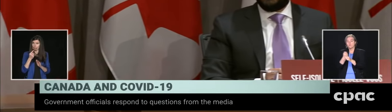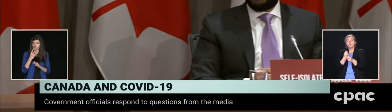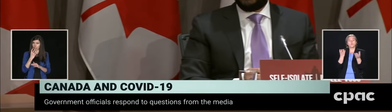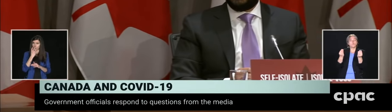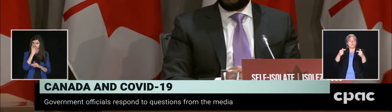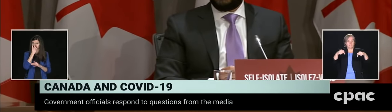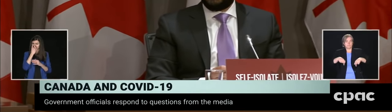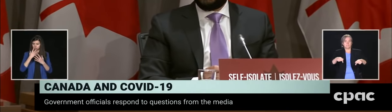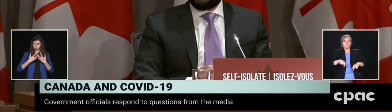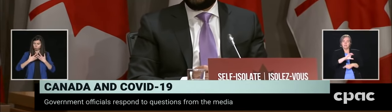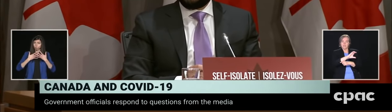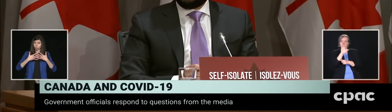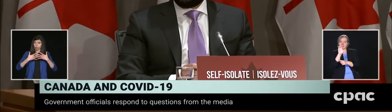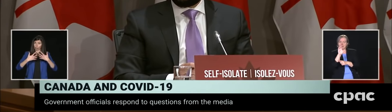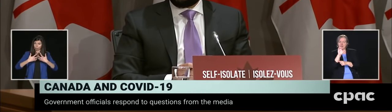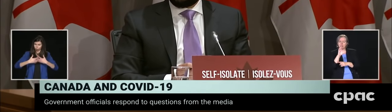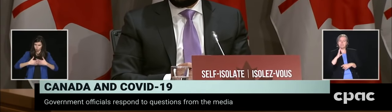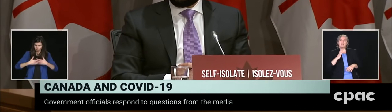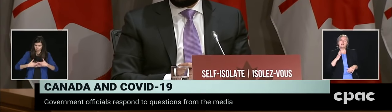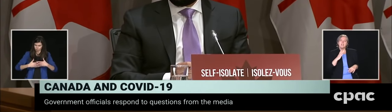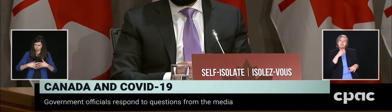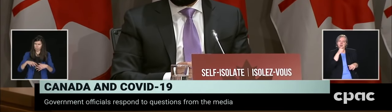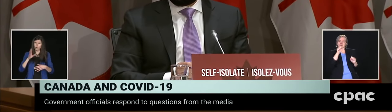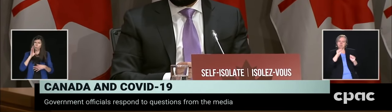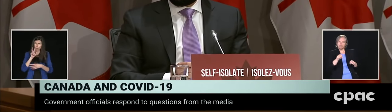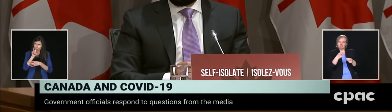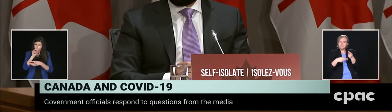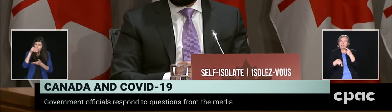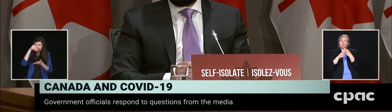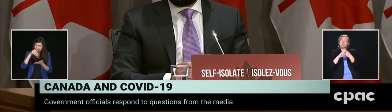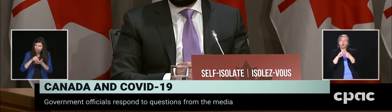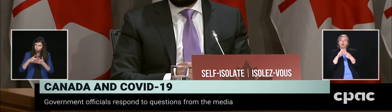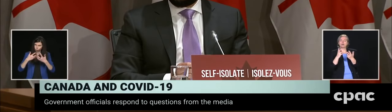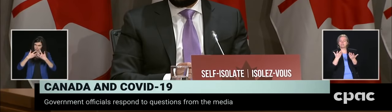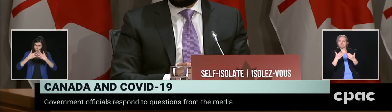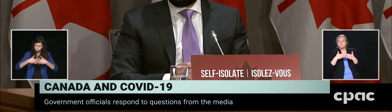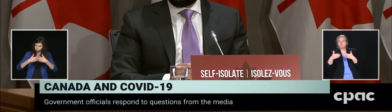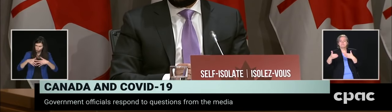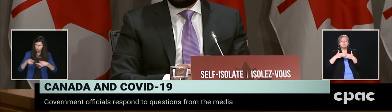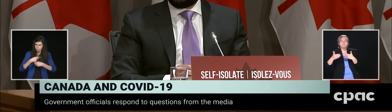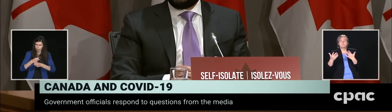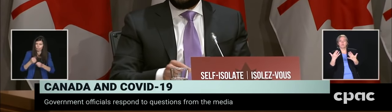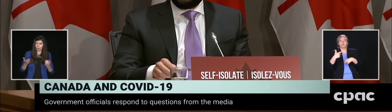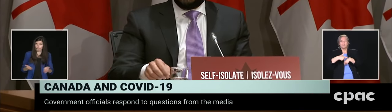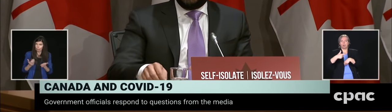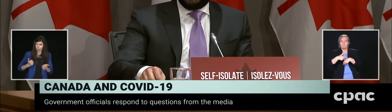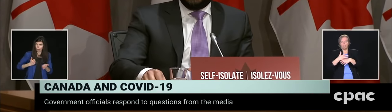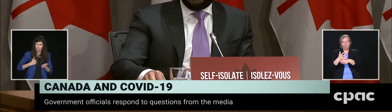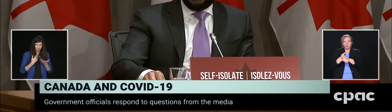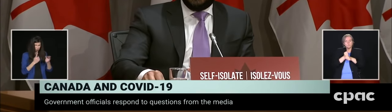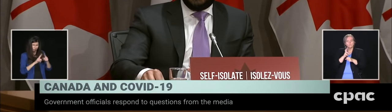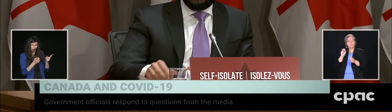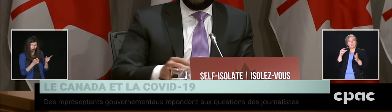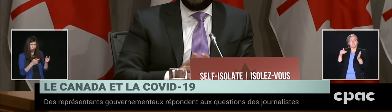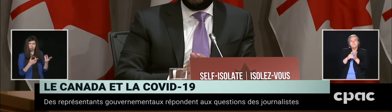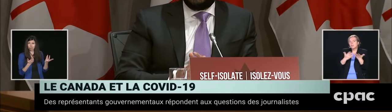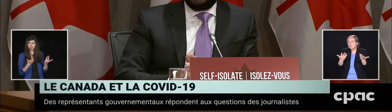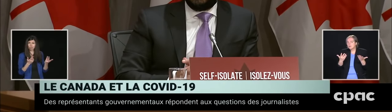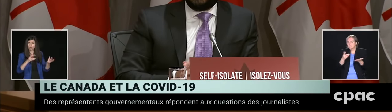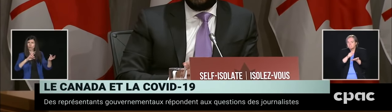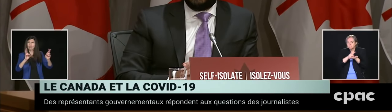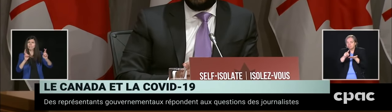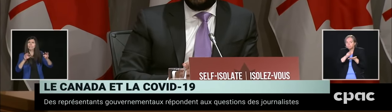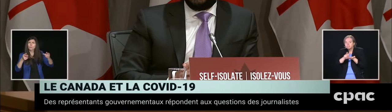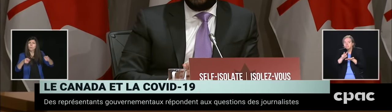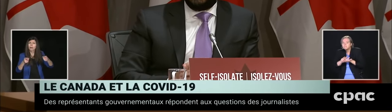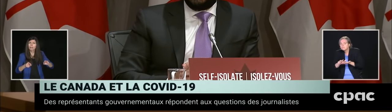en mesure de nous dire dans combien de temps, à peu près, on les aura? Est-ce qu'on parle de semaines dans ce cas-là ou on parle